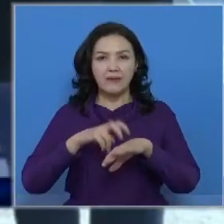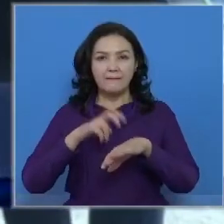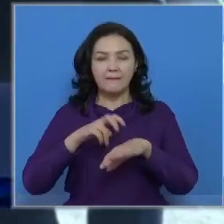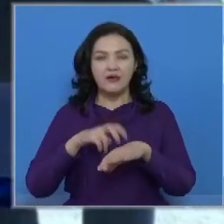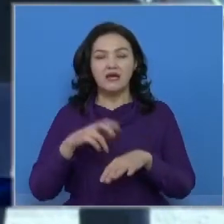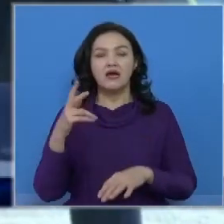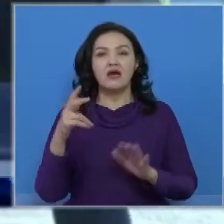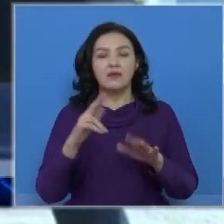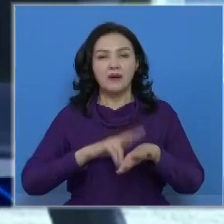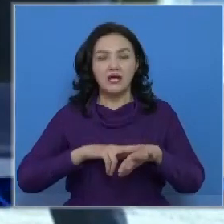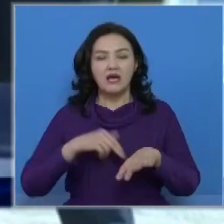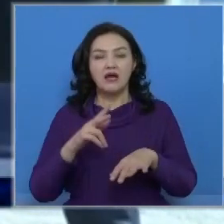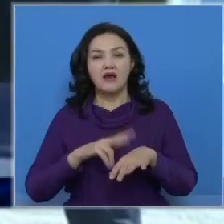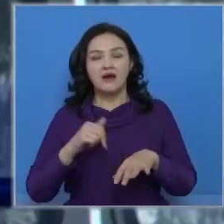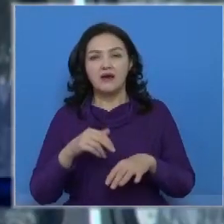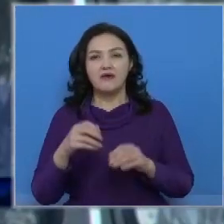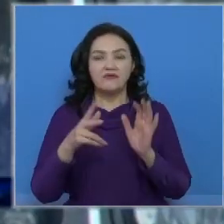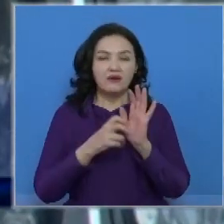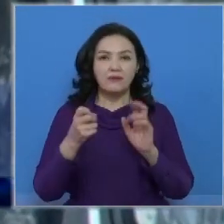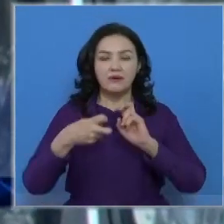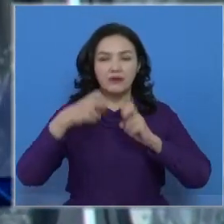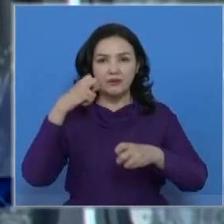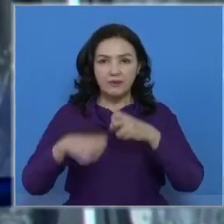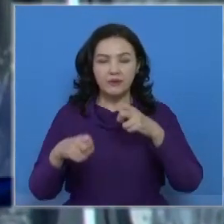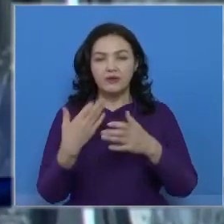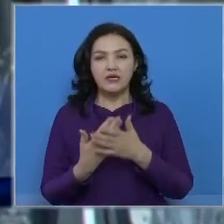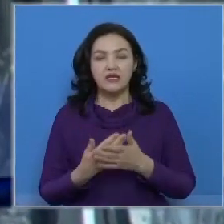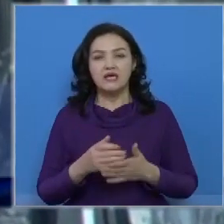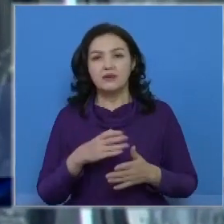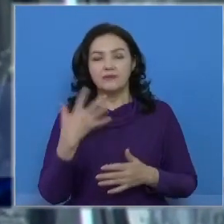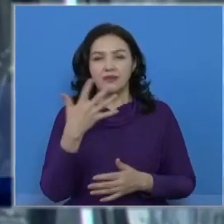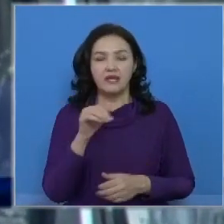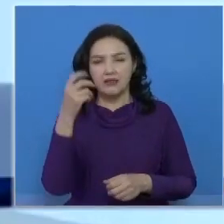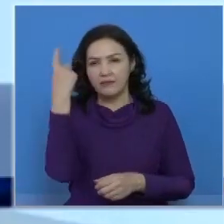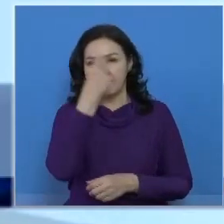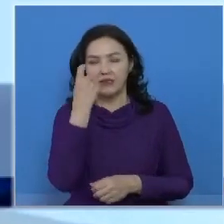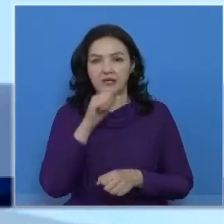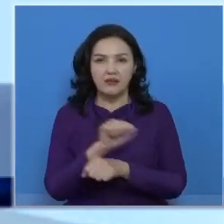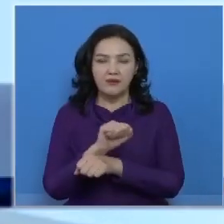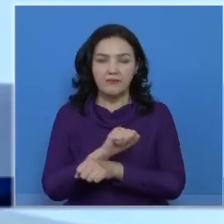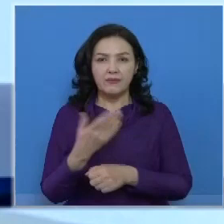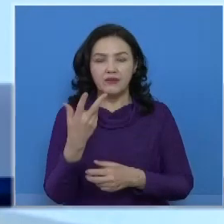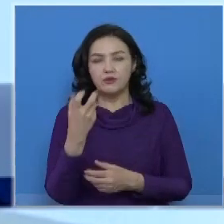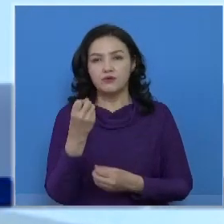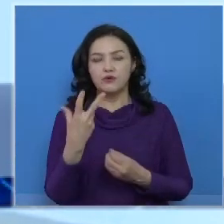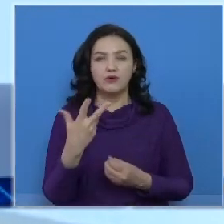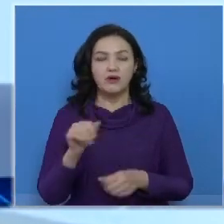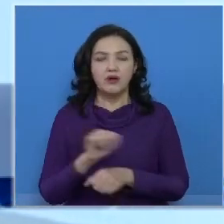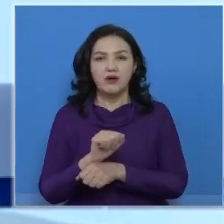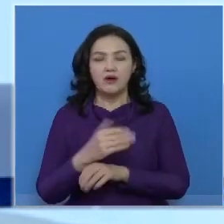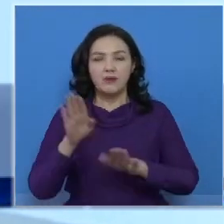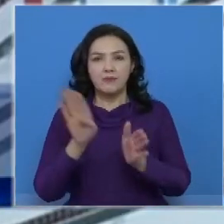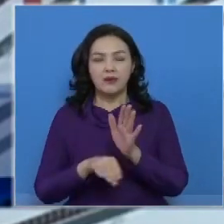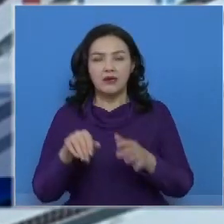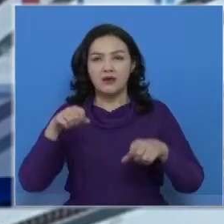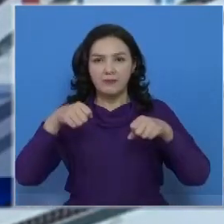более 800 нарушений в сфере дорожного движения. В частности, выявлено 5 пьяных водителей. Еще трое управляли транспортом, будучи